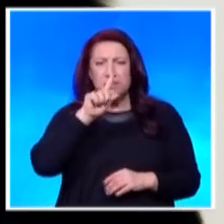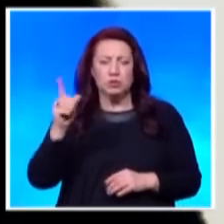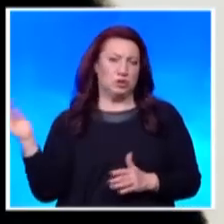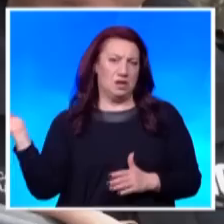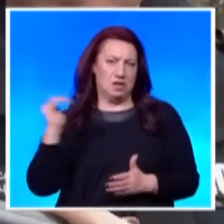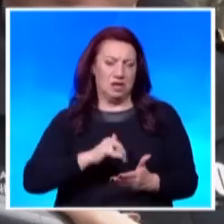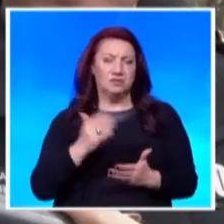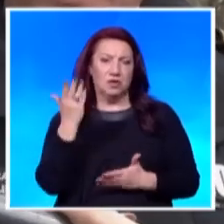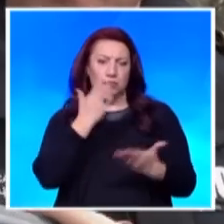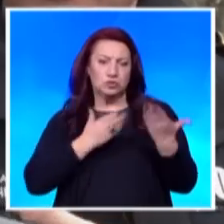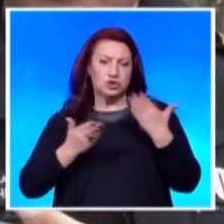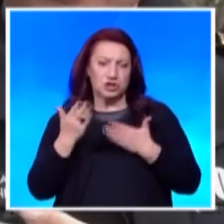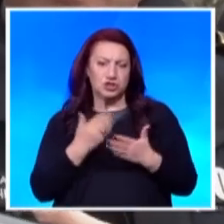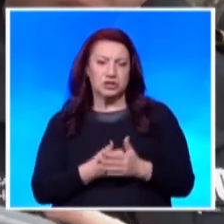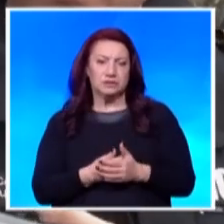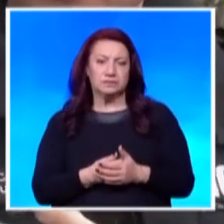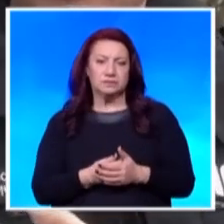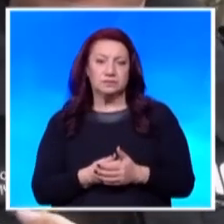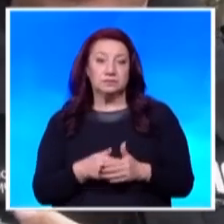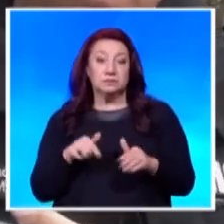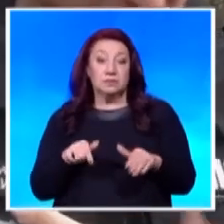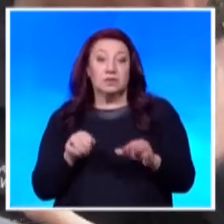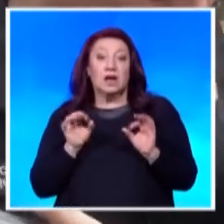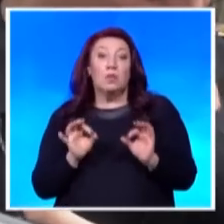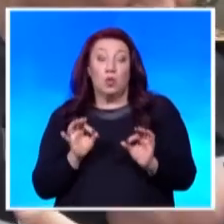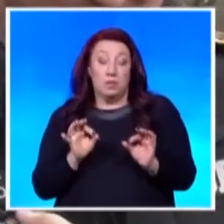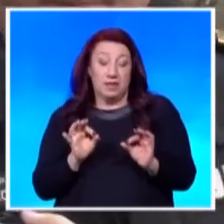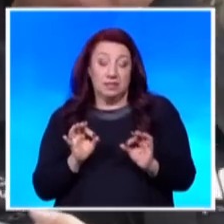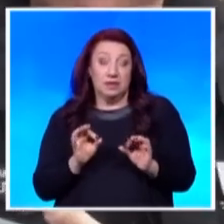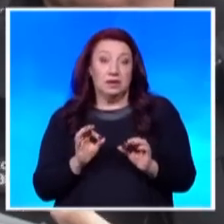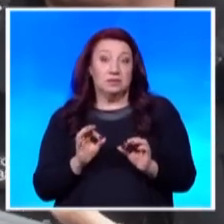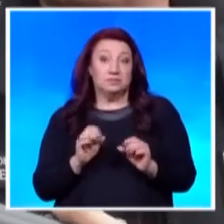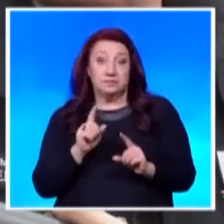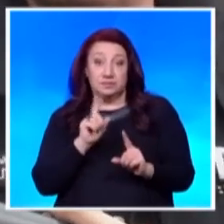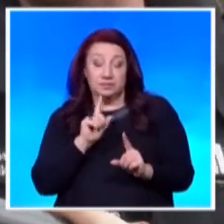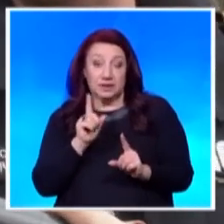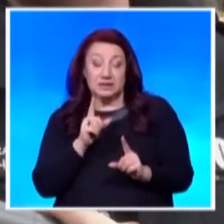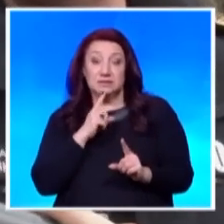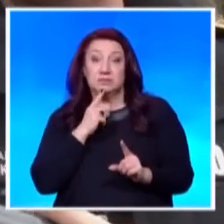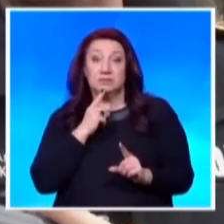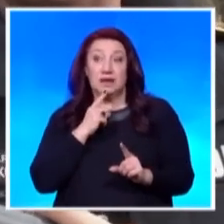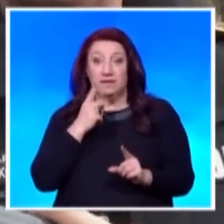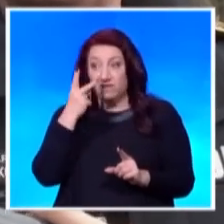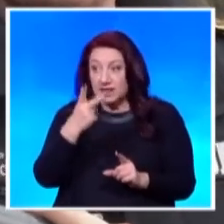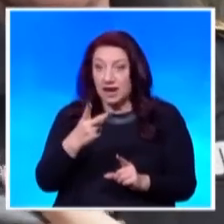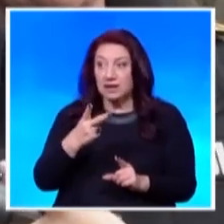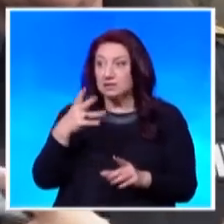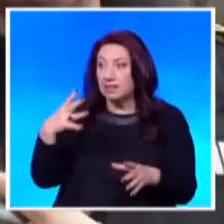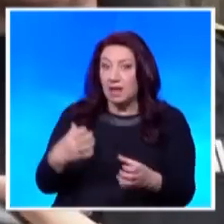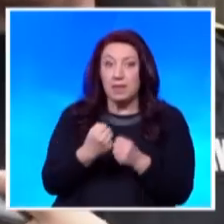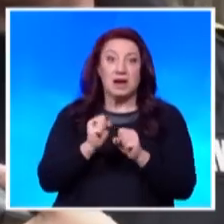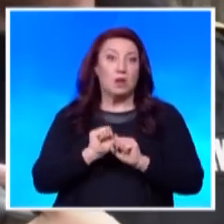в училището. Към момента не е установено реално да има потвърждение на тази заплаха,